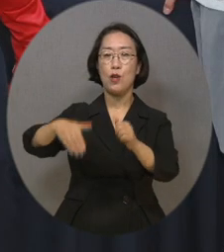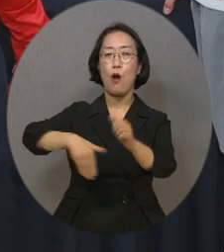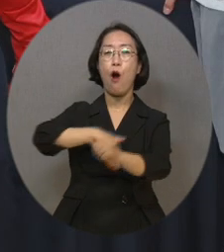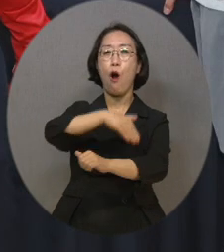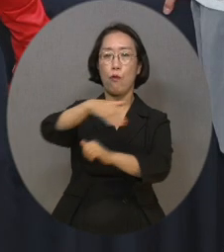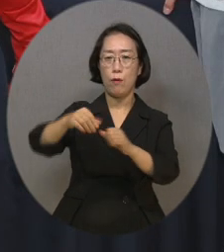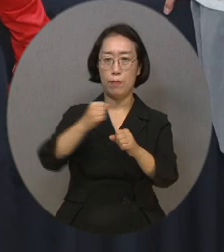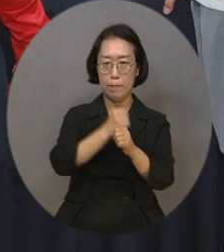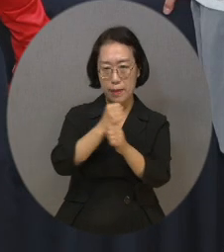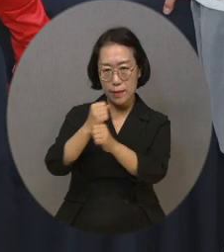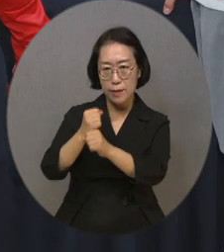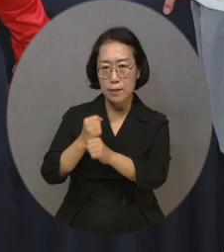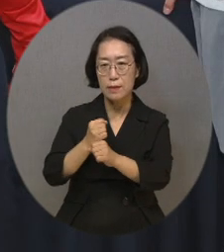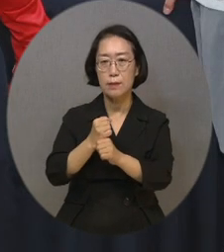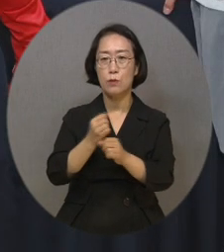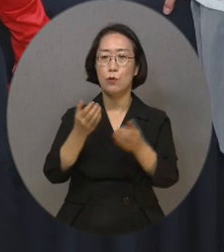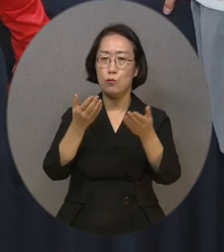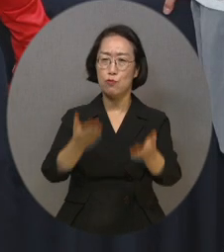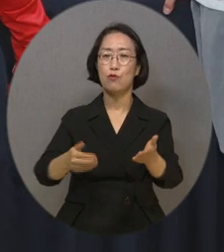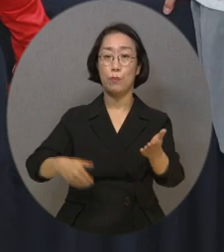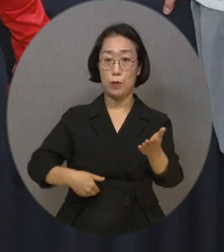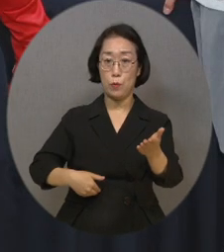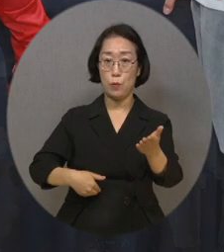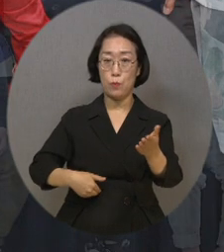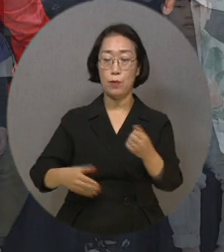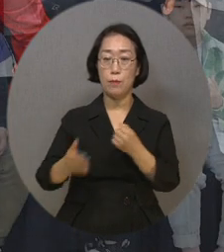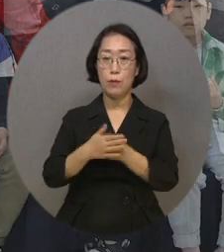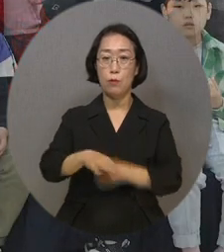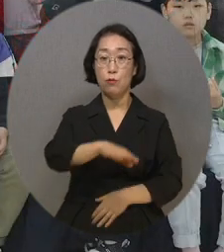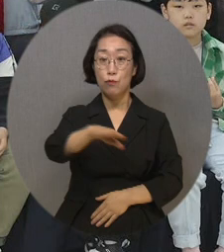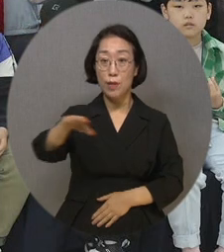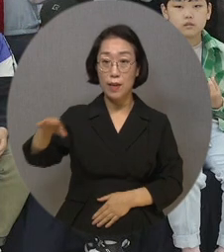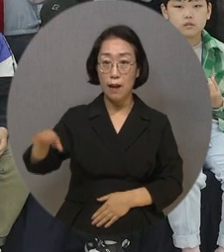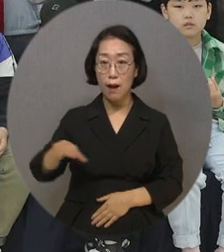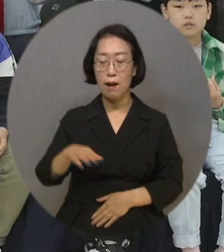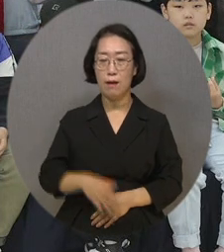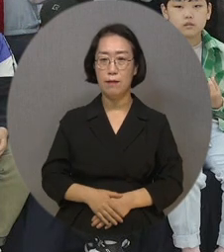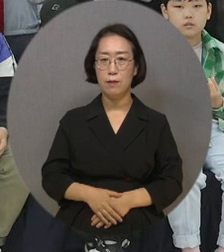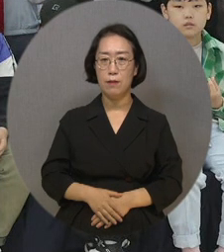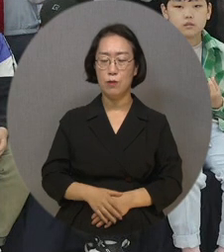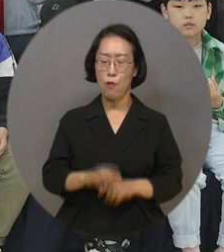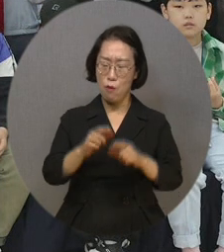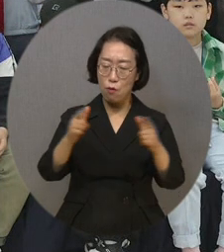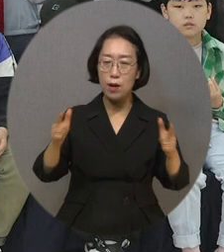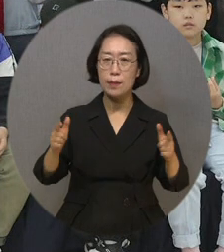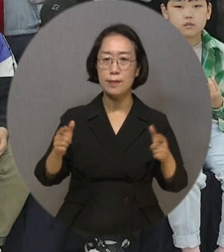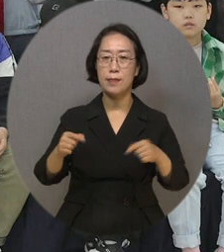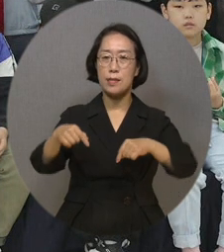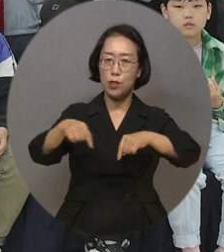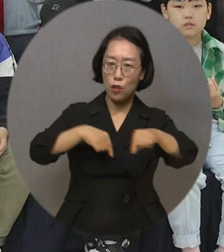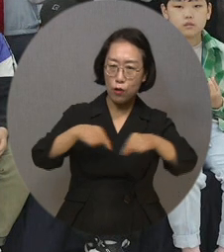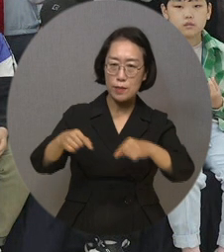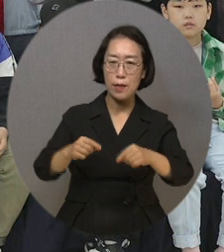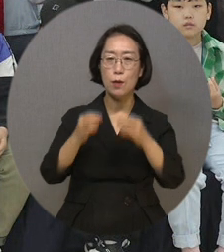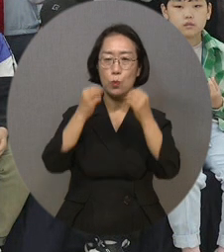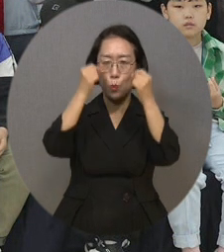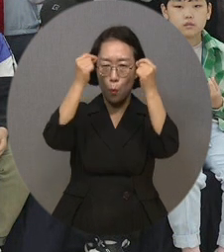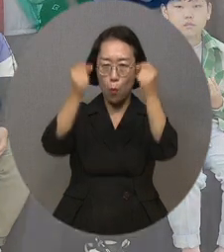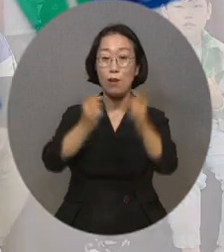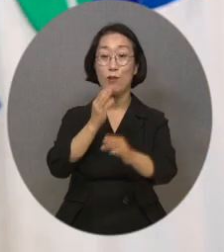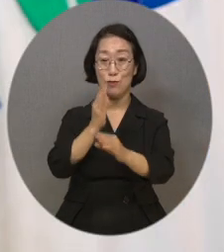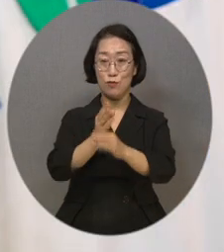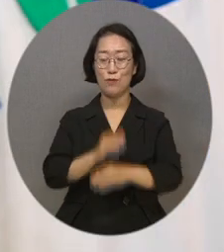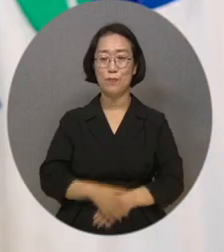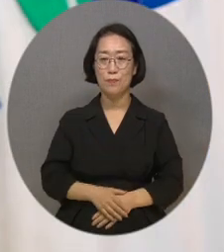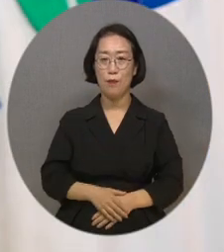것들이 좀 갖춰져야 되는데 그런 것들을 위해서 지금 저희가 좀 사실 굉장히 많은 역점을 두어서 시책들을 좀 하고 있습니다. 특히